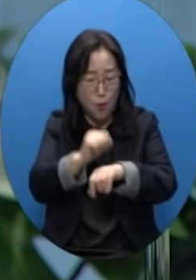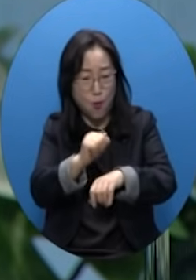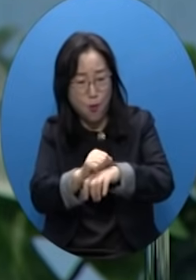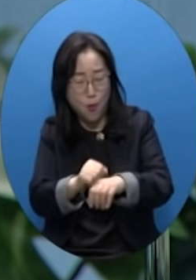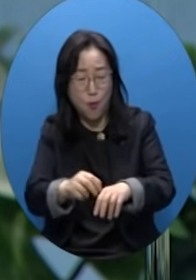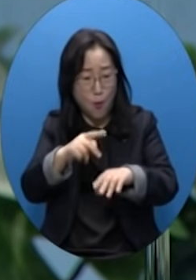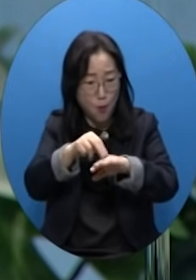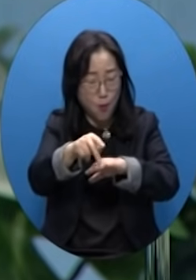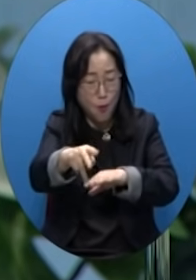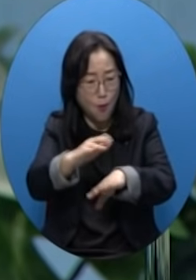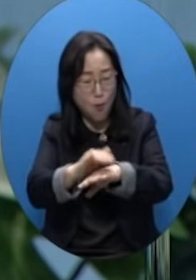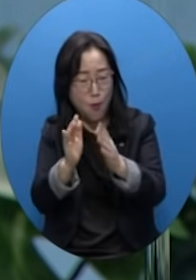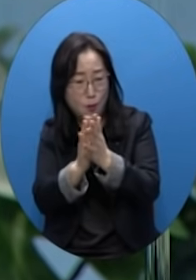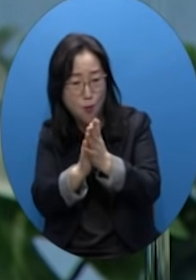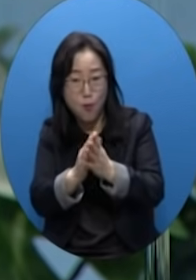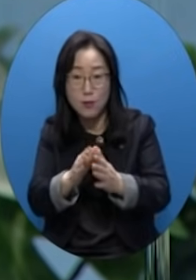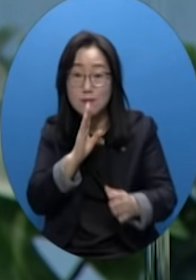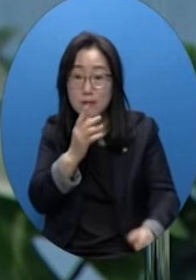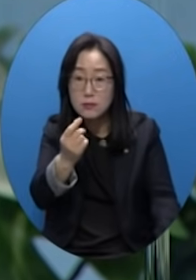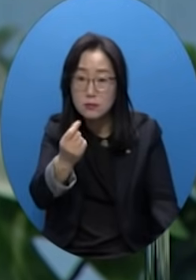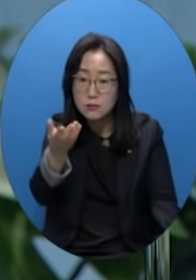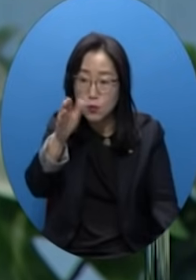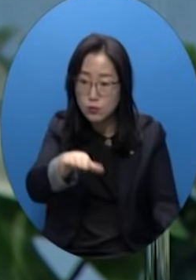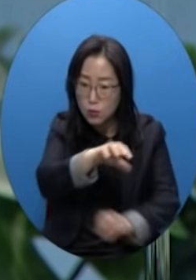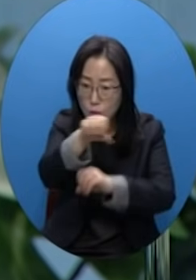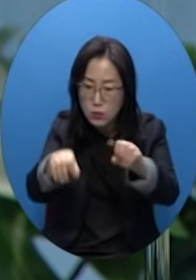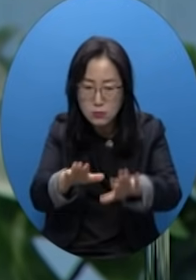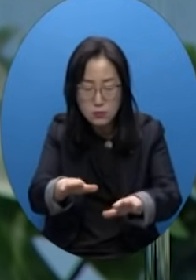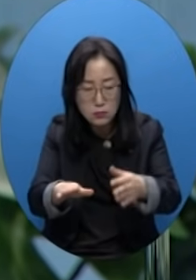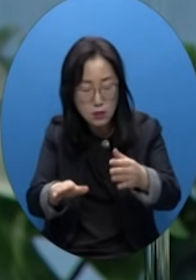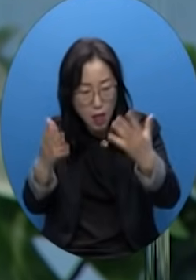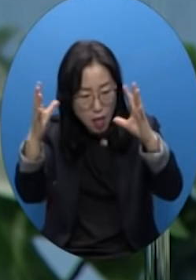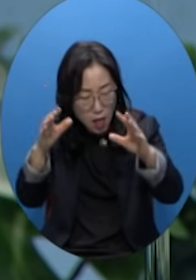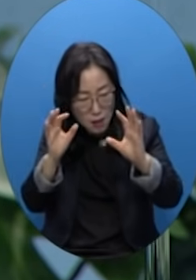시간인데 그런 절망 가운데 쓰니까